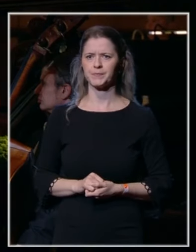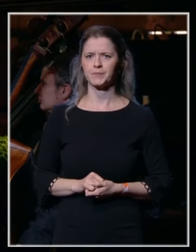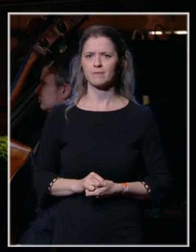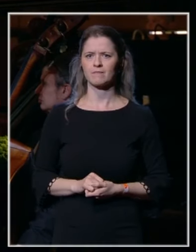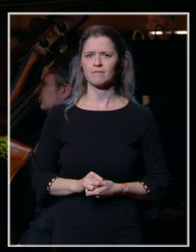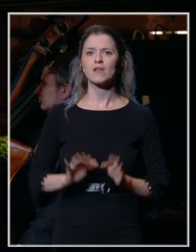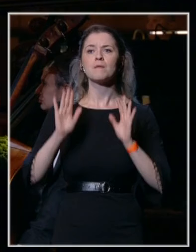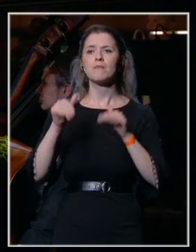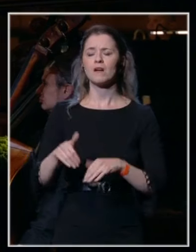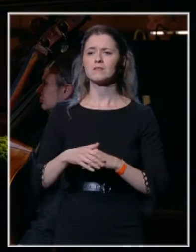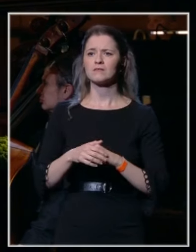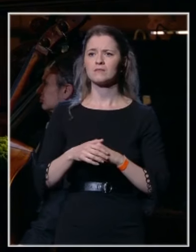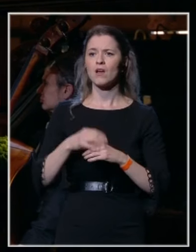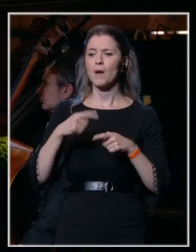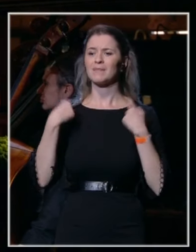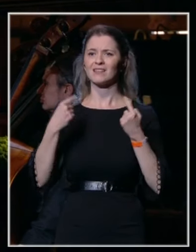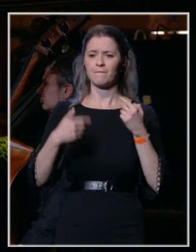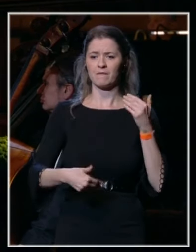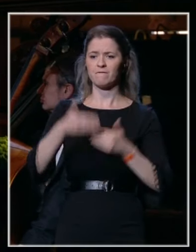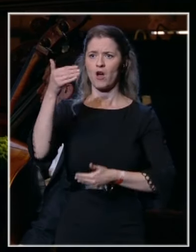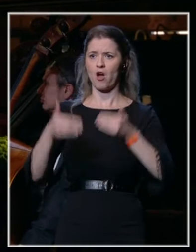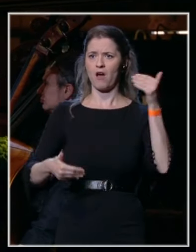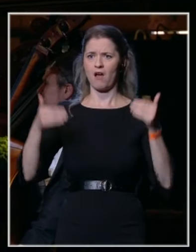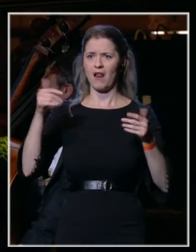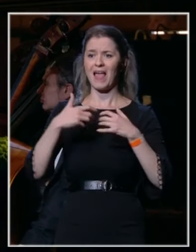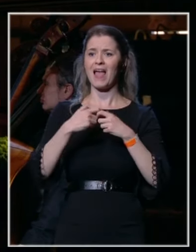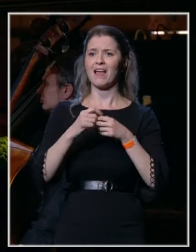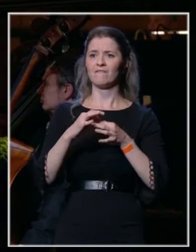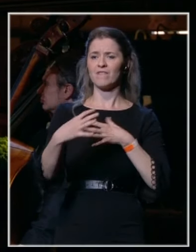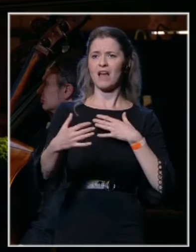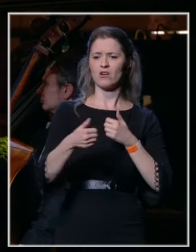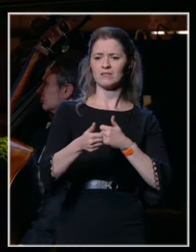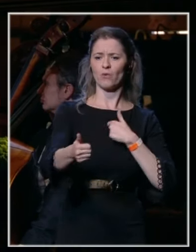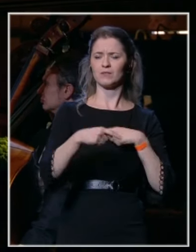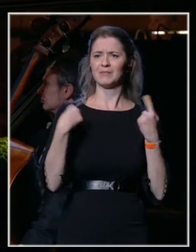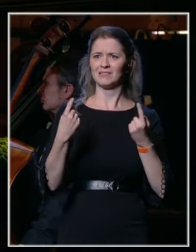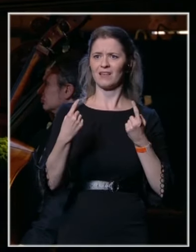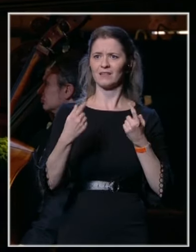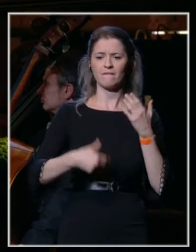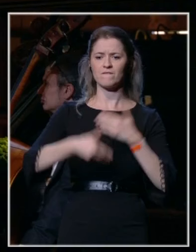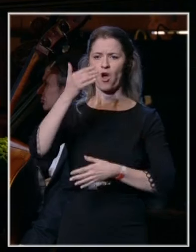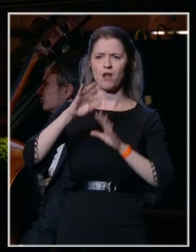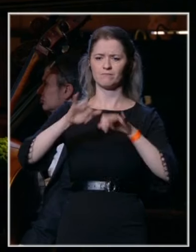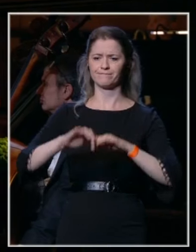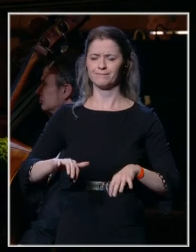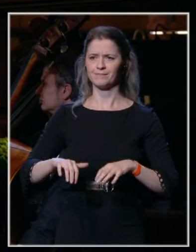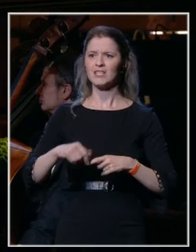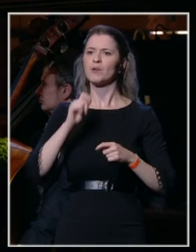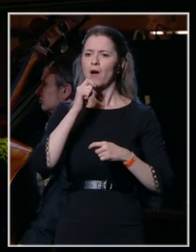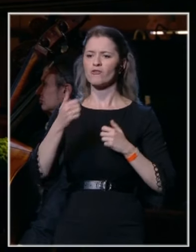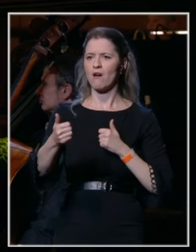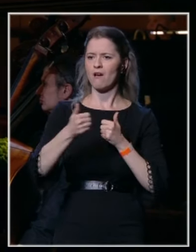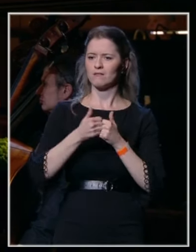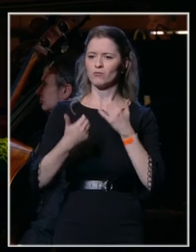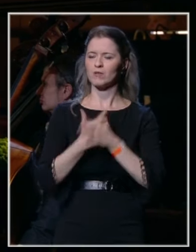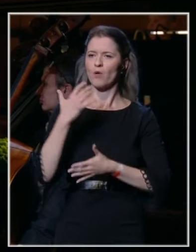Majd a minket elválasztó falak bomlottak le, és a magyar újra összefogva, újra